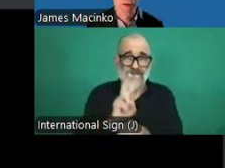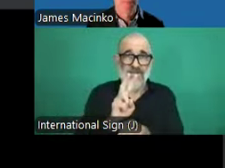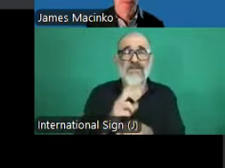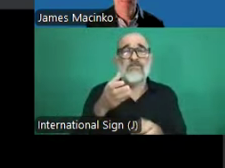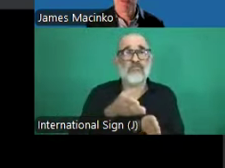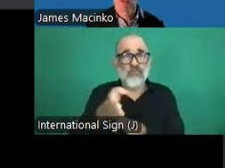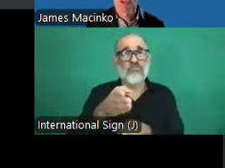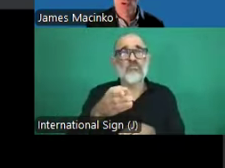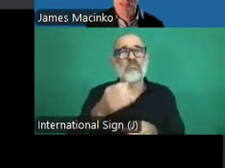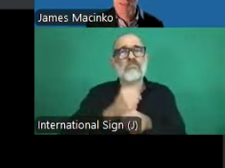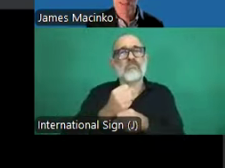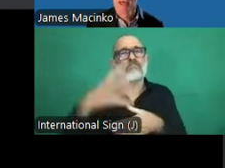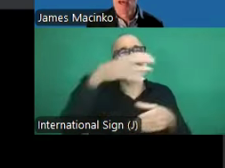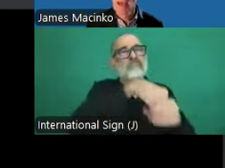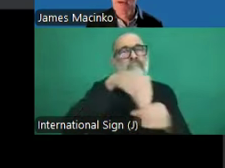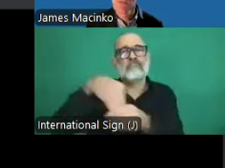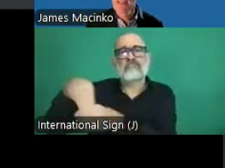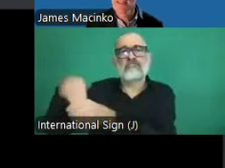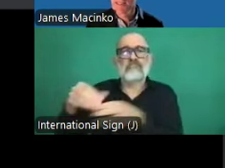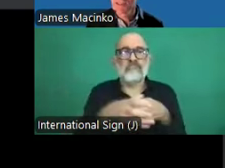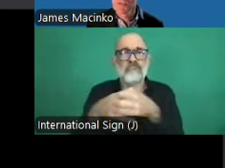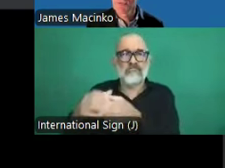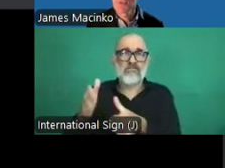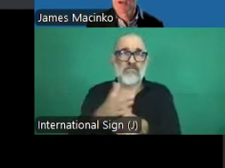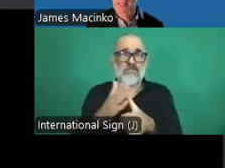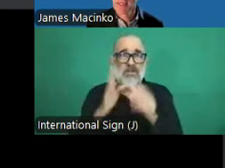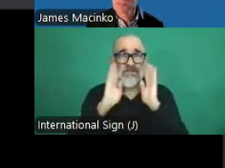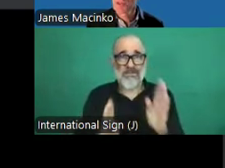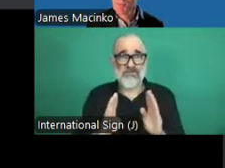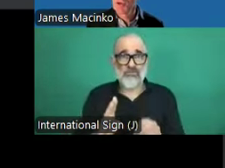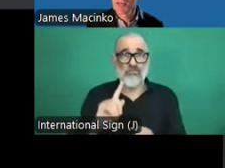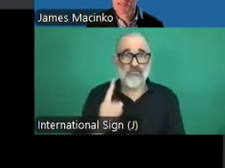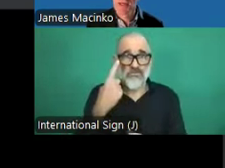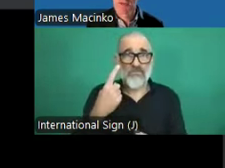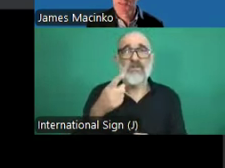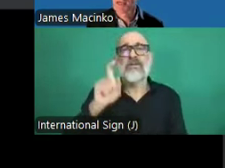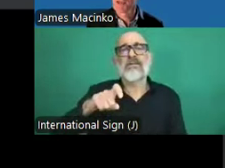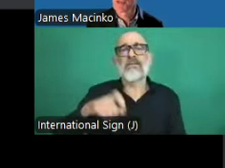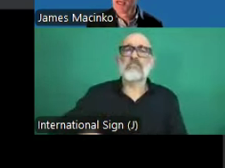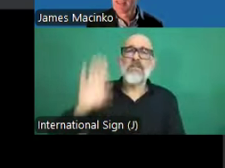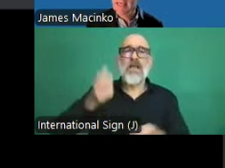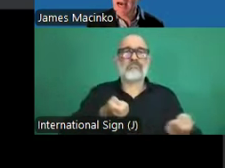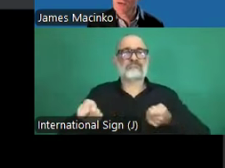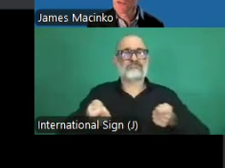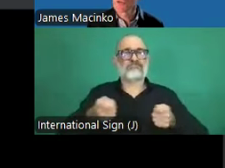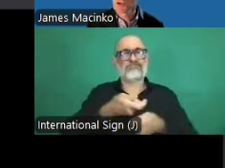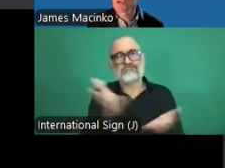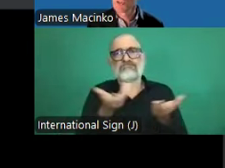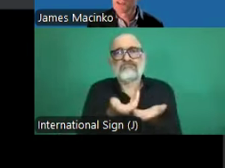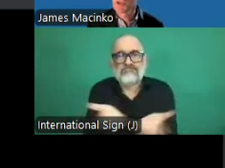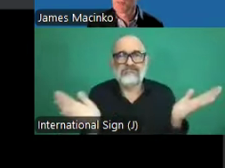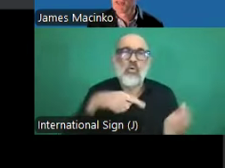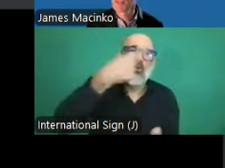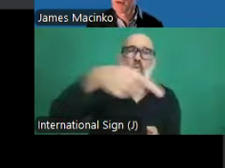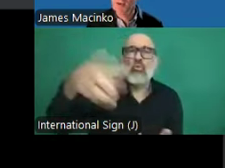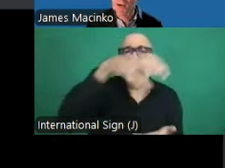donné dans d'autres domaines, dans des hôpitaux, des spécialistes. Il doit construire la confiance et créer